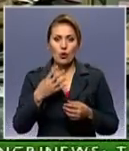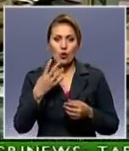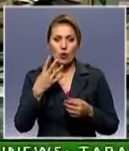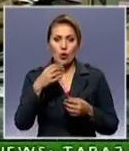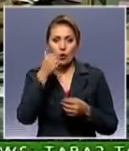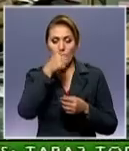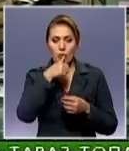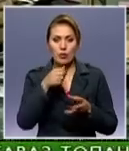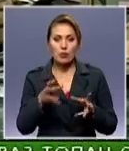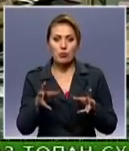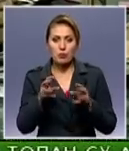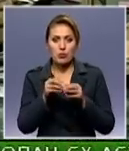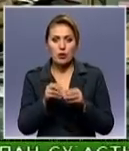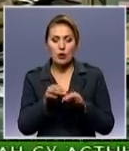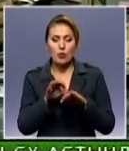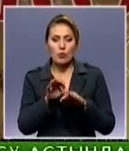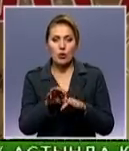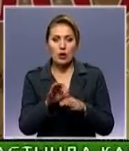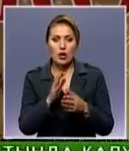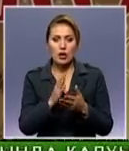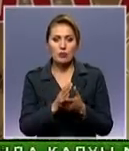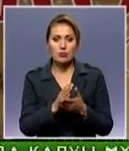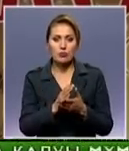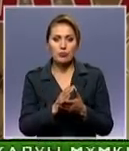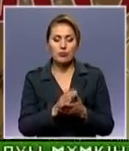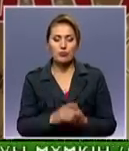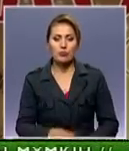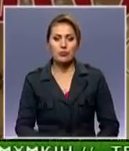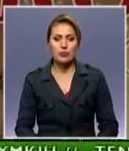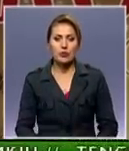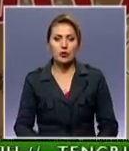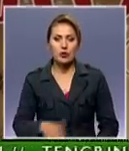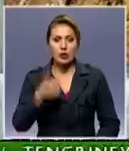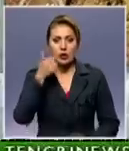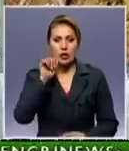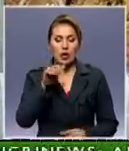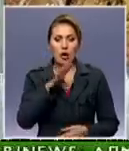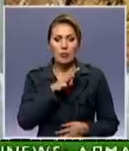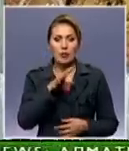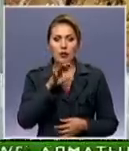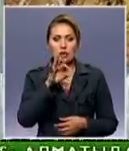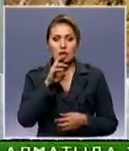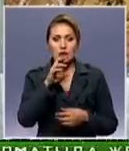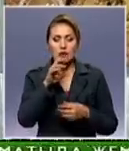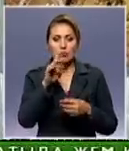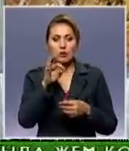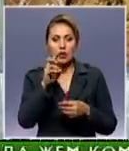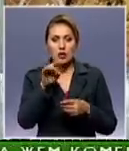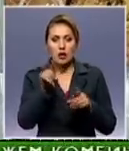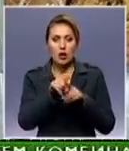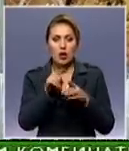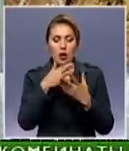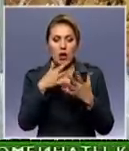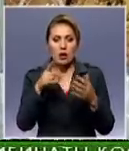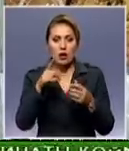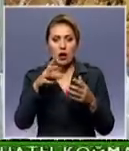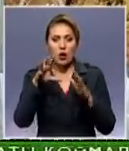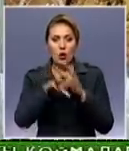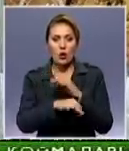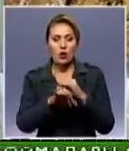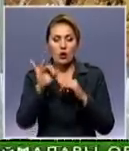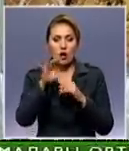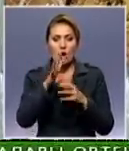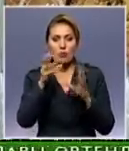жолдасымыз екеміз қол ұстасып келе жатырмыз. Кешегі ақан сері Үкілі Бұрай Біржан Салдардан кейінгі сал серілердің соңғы тұяғы